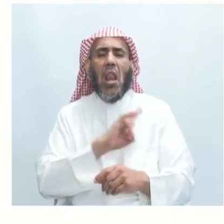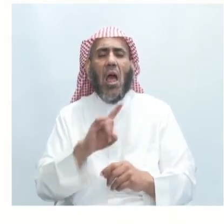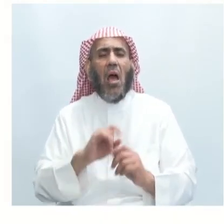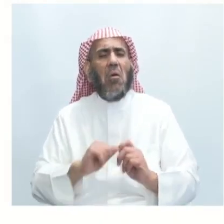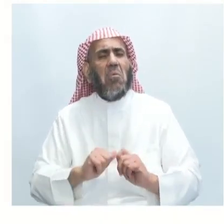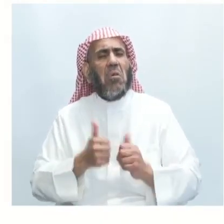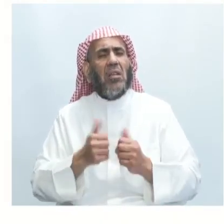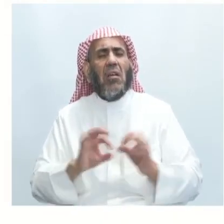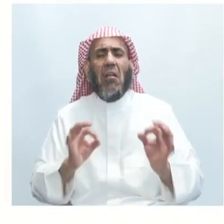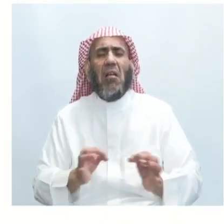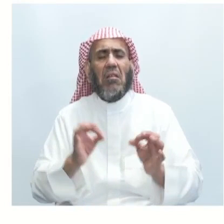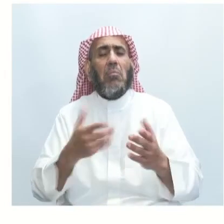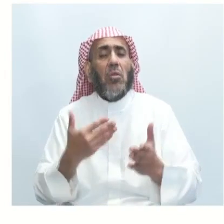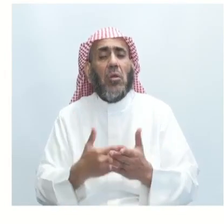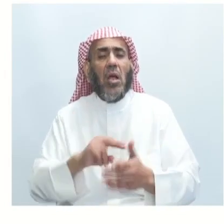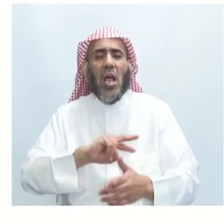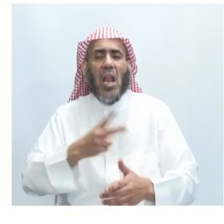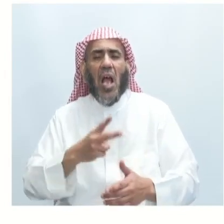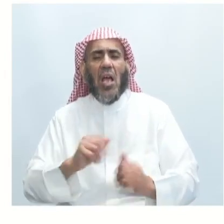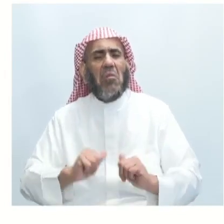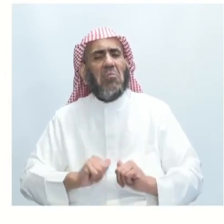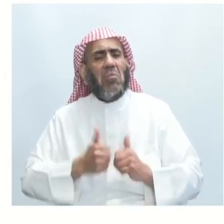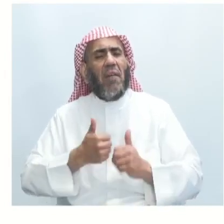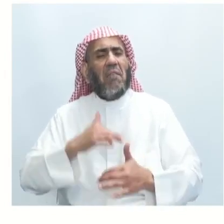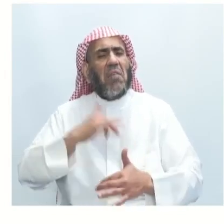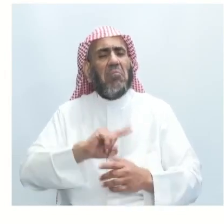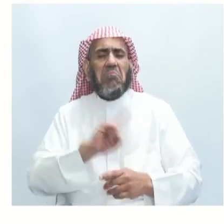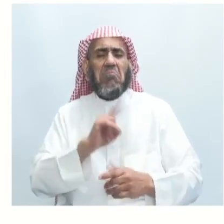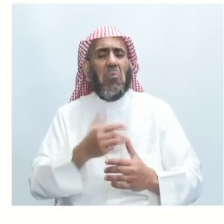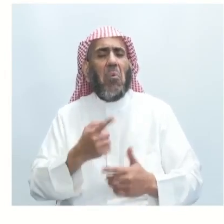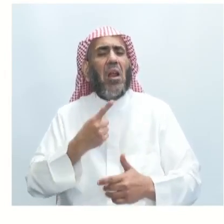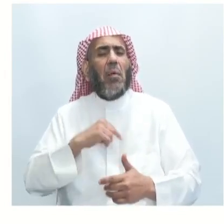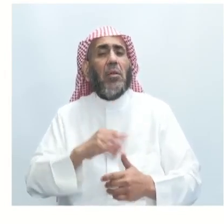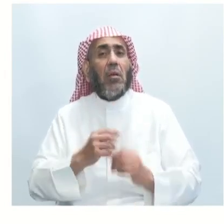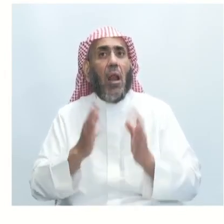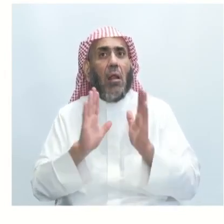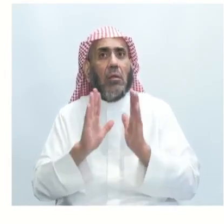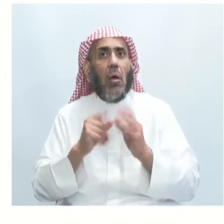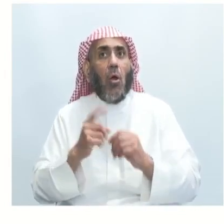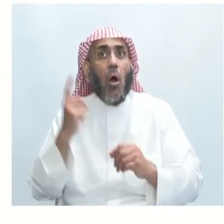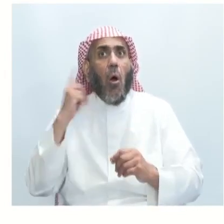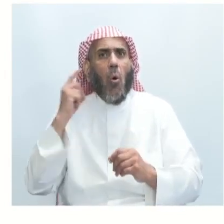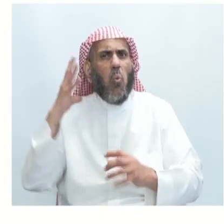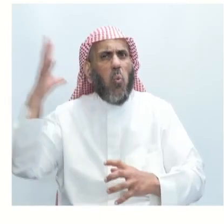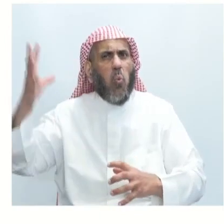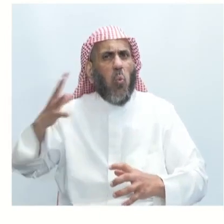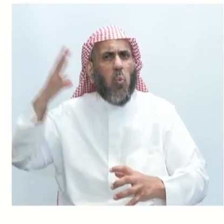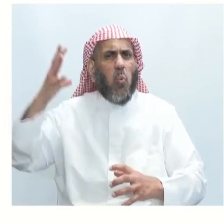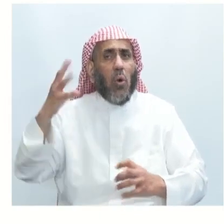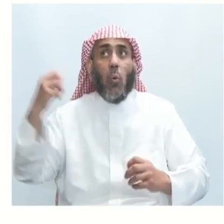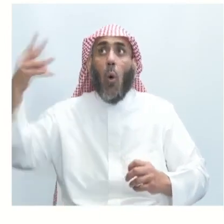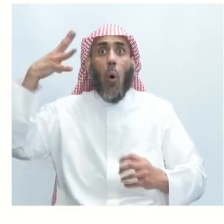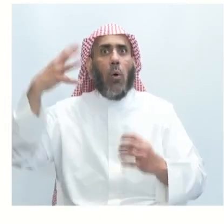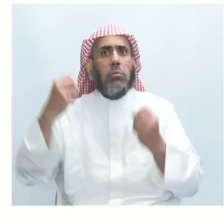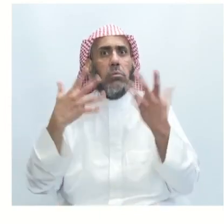عندما يحدث عن غير اراده الفرد ورغبته كالانتماء الى صوت مزعج او ضوء